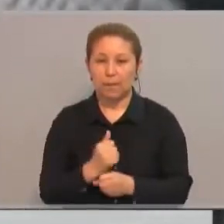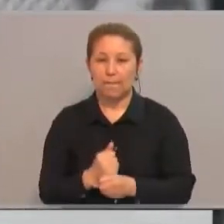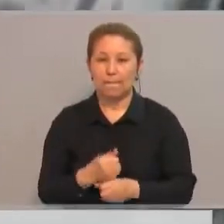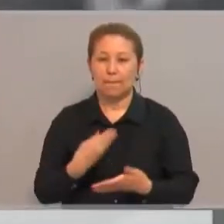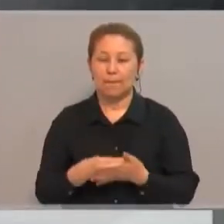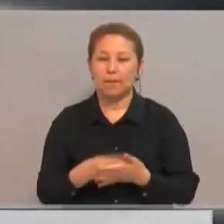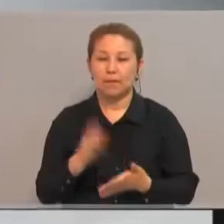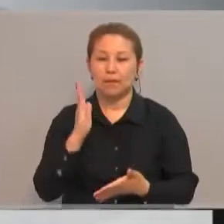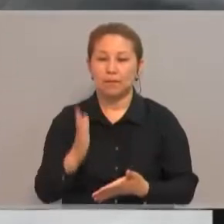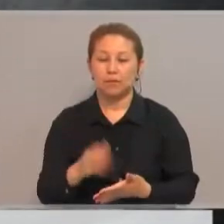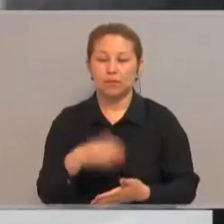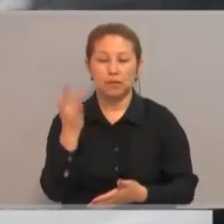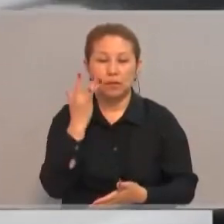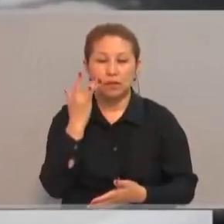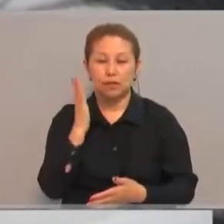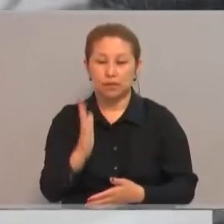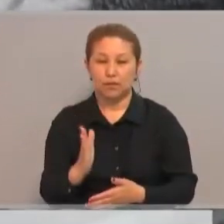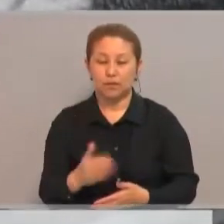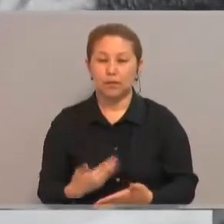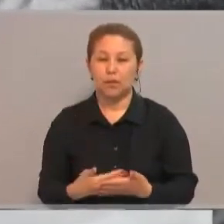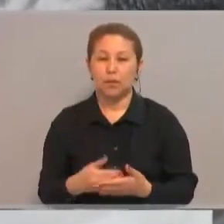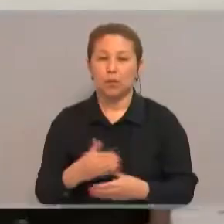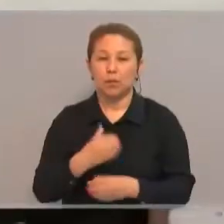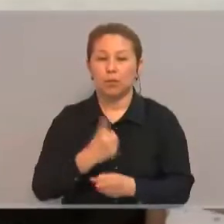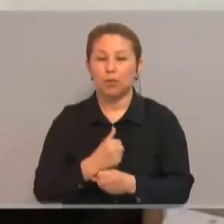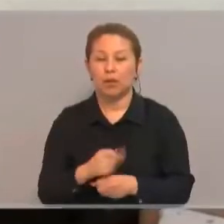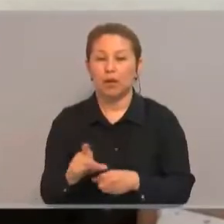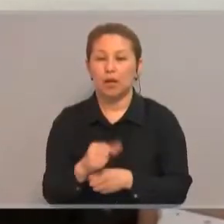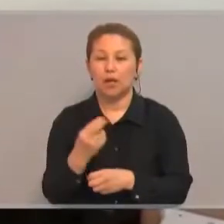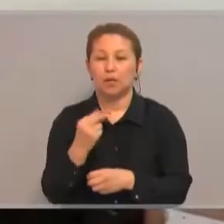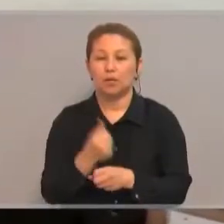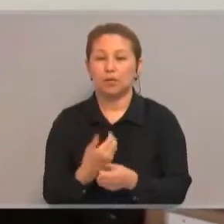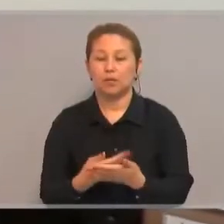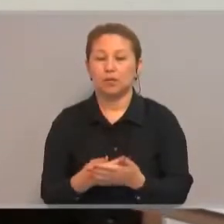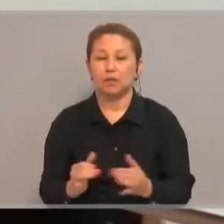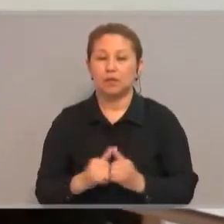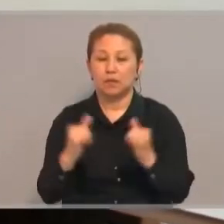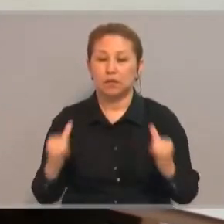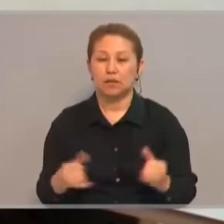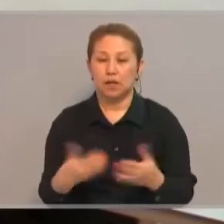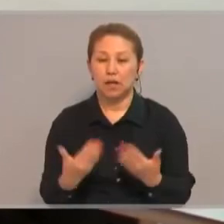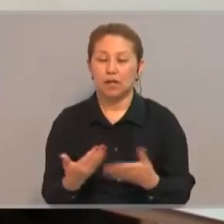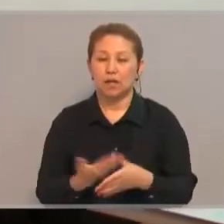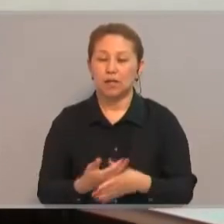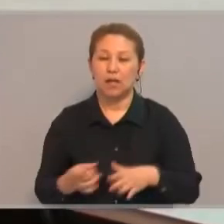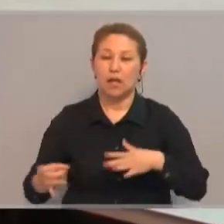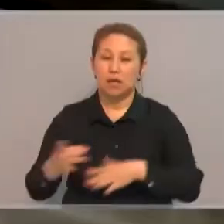и деталей, которые часто употребляются в быту. Таким образом, экономика Шымкента будет расти, а сильные